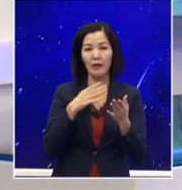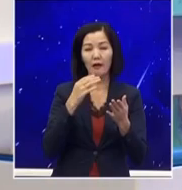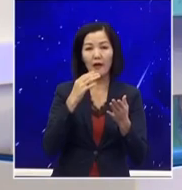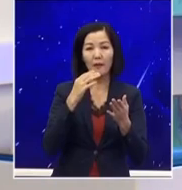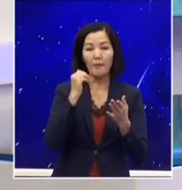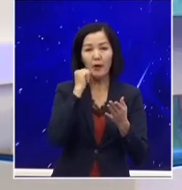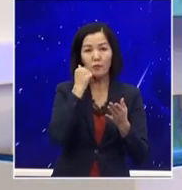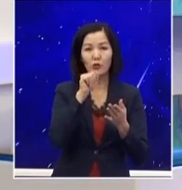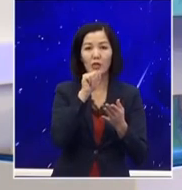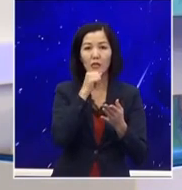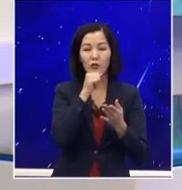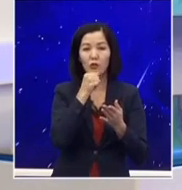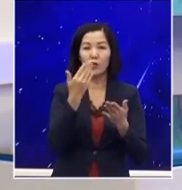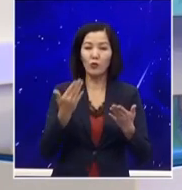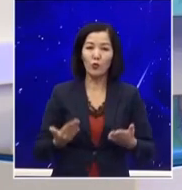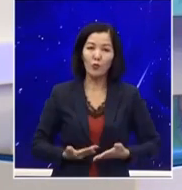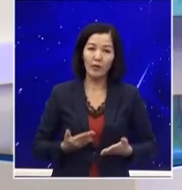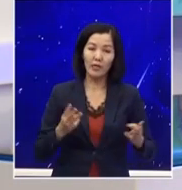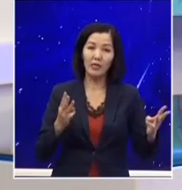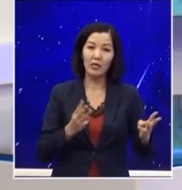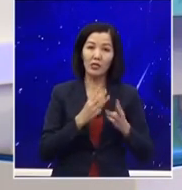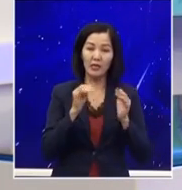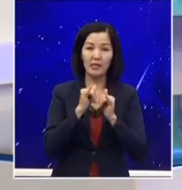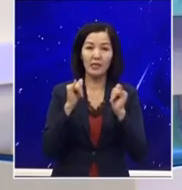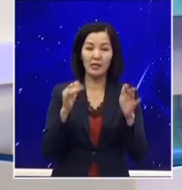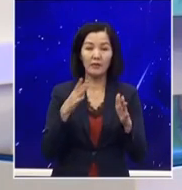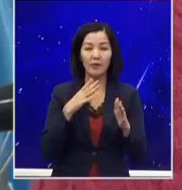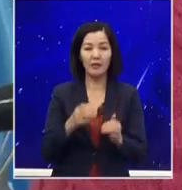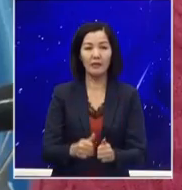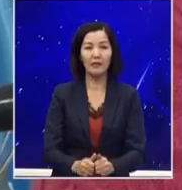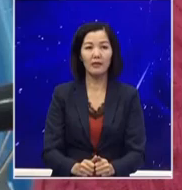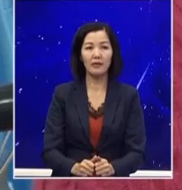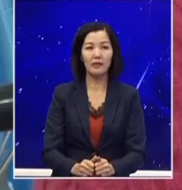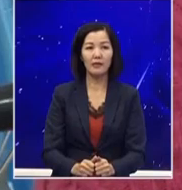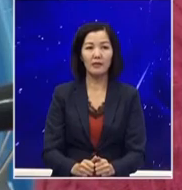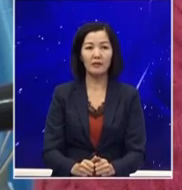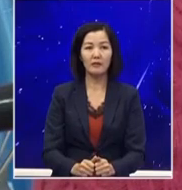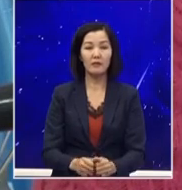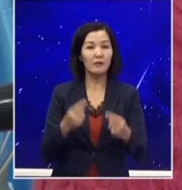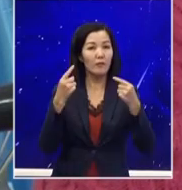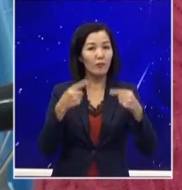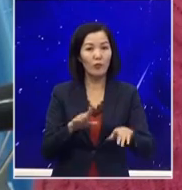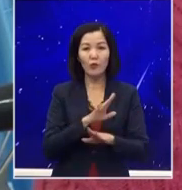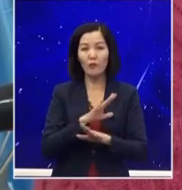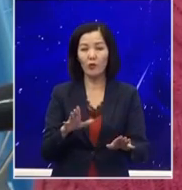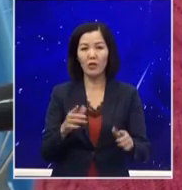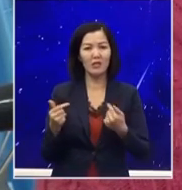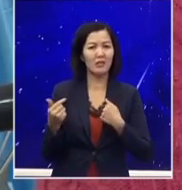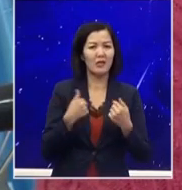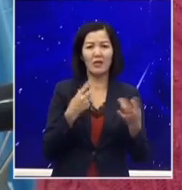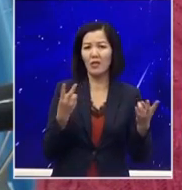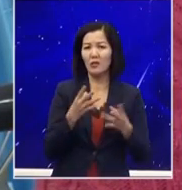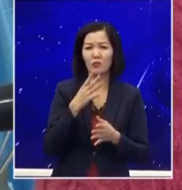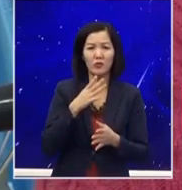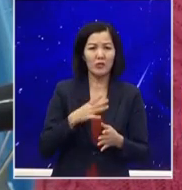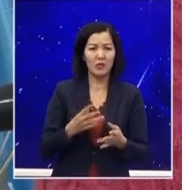да өмірге деген құлшыныстарын арттырып келеді. Мойымау керек. Мойымау керек, шыдау